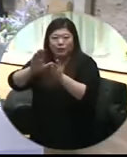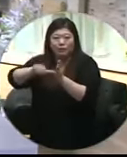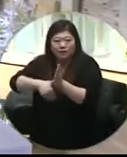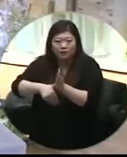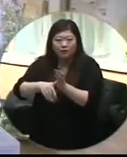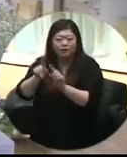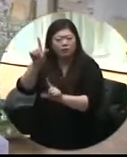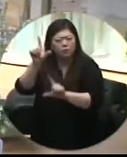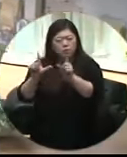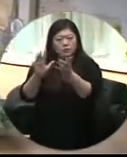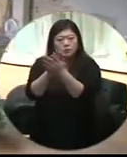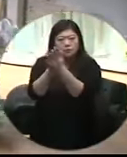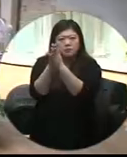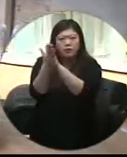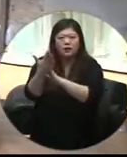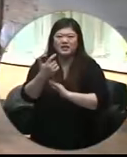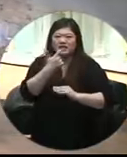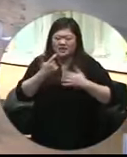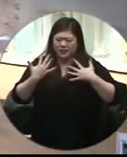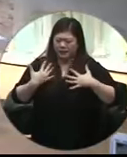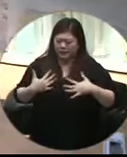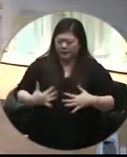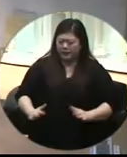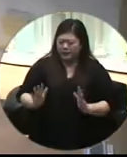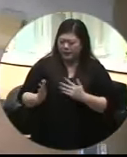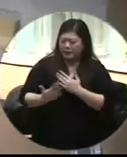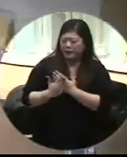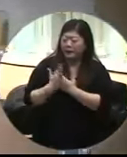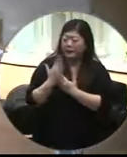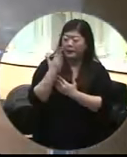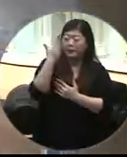용모가 변화되고 그 옷이 희어져 광채가 나더라.